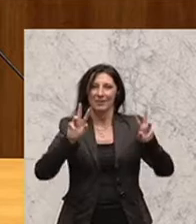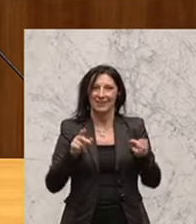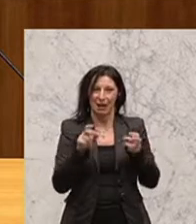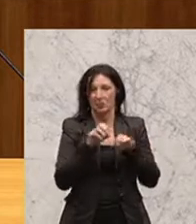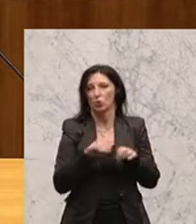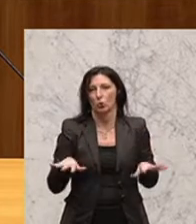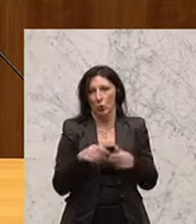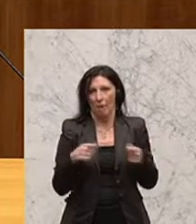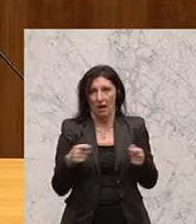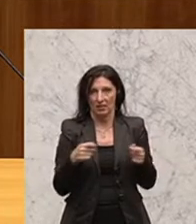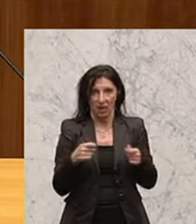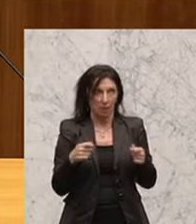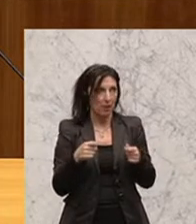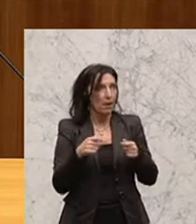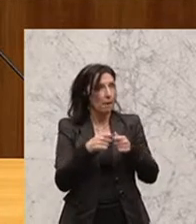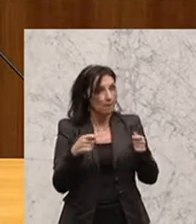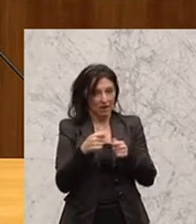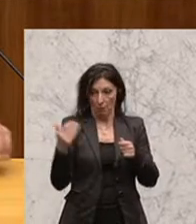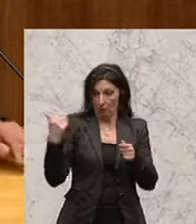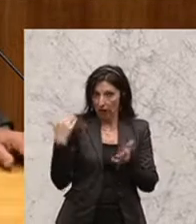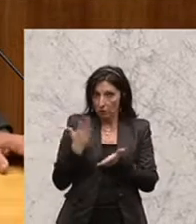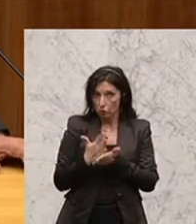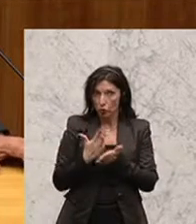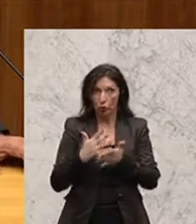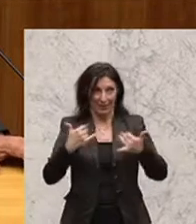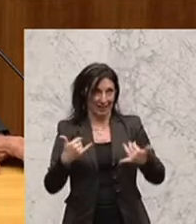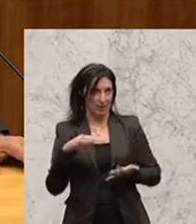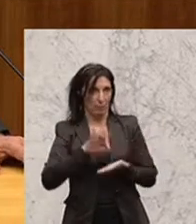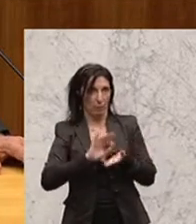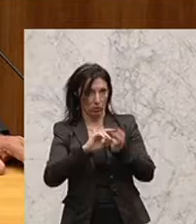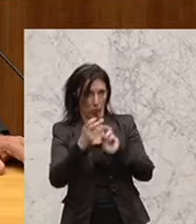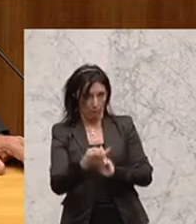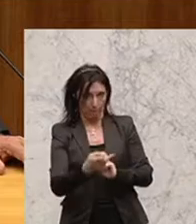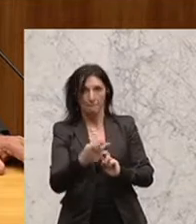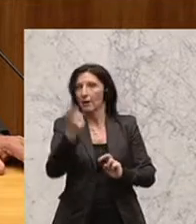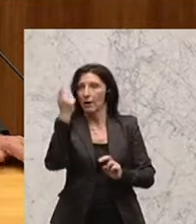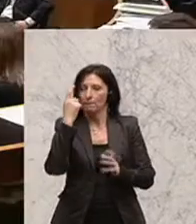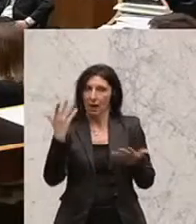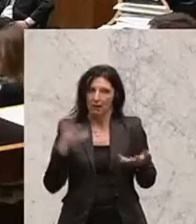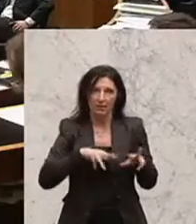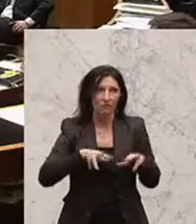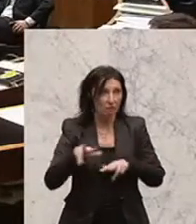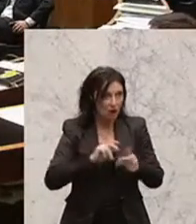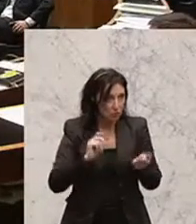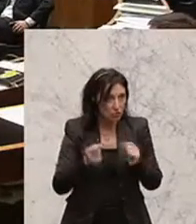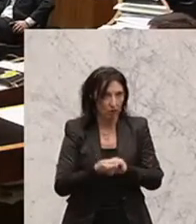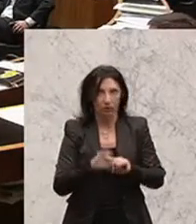bereits gesetzt wurden oder in Umsetzung sind. Dazu gehören die Verwaltungsreform, das bereits